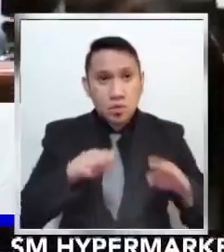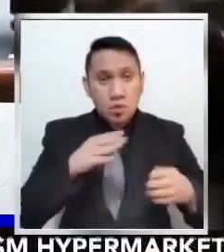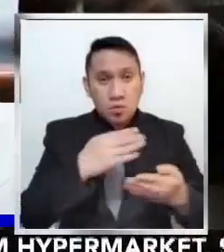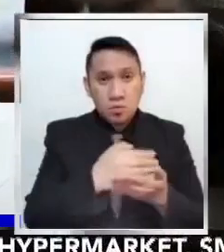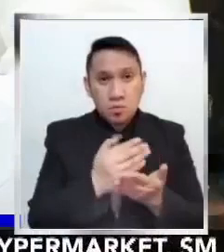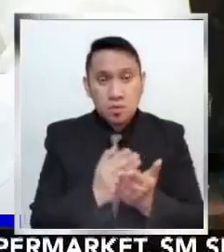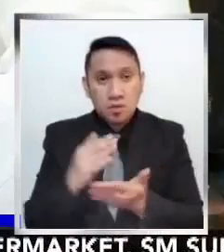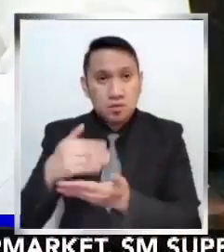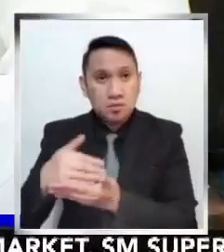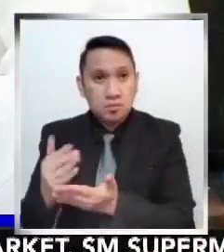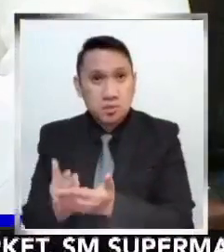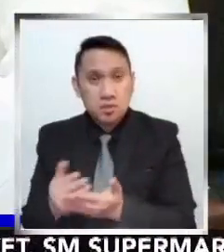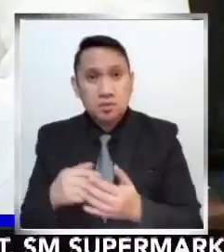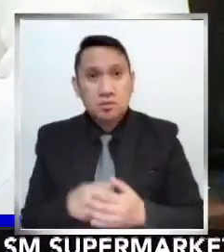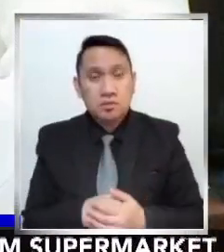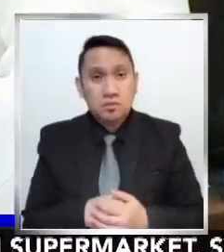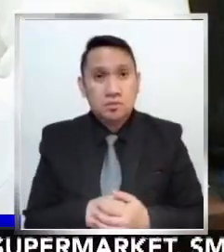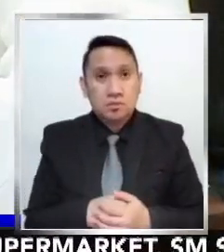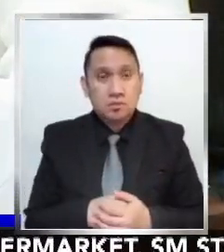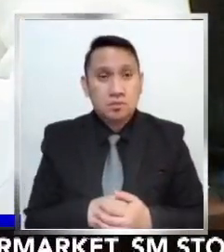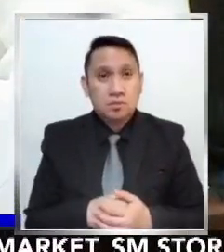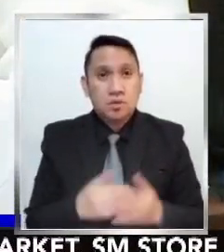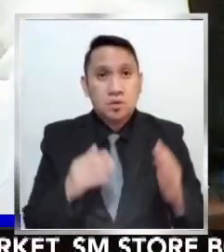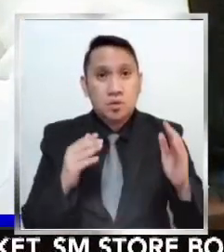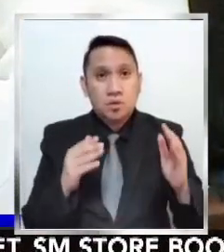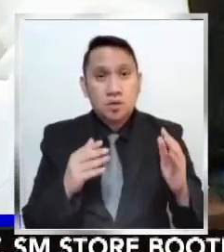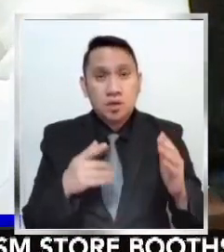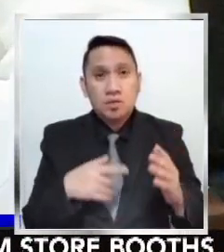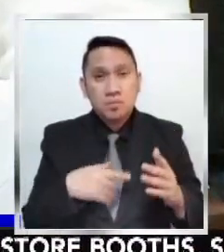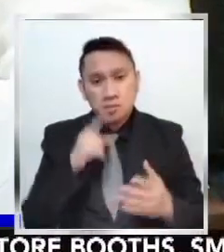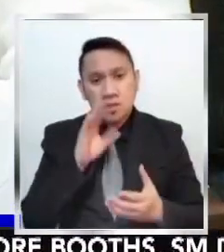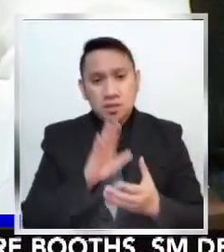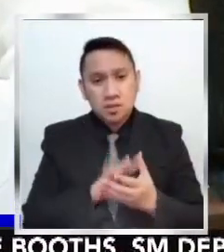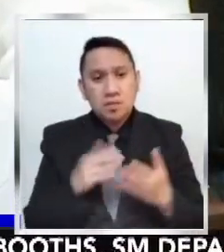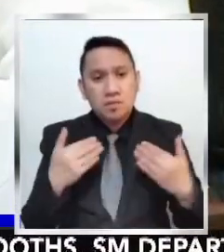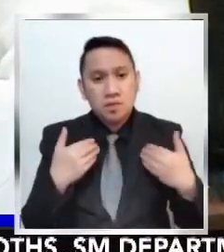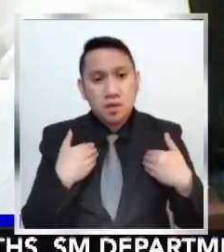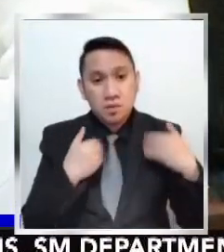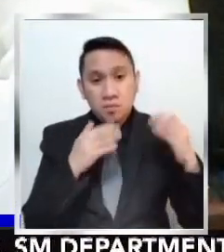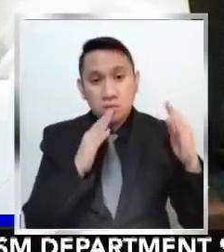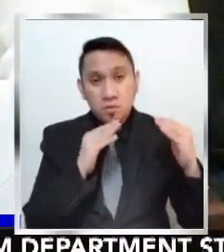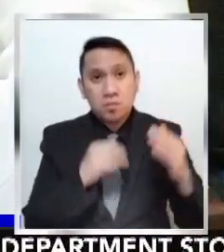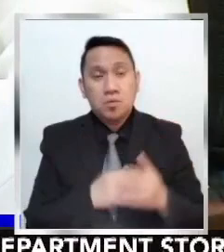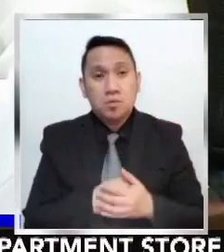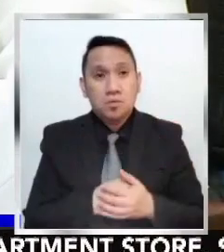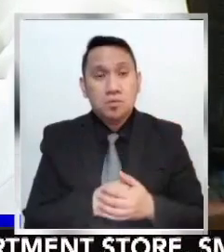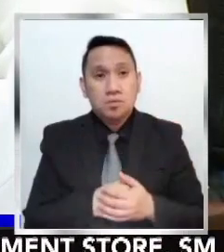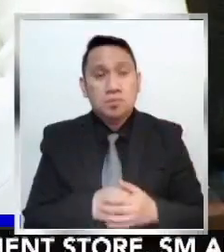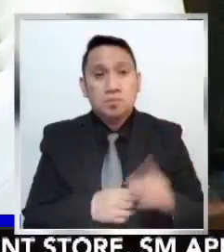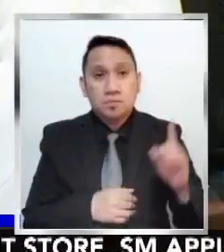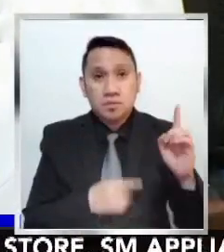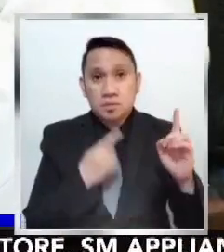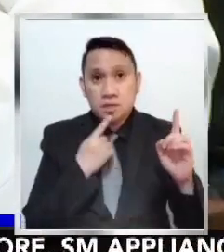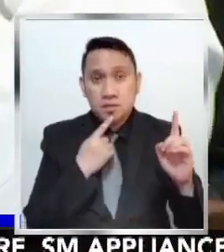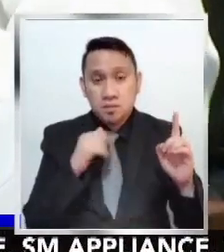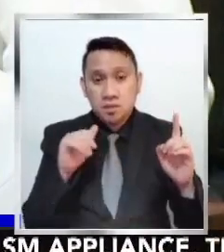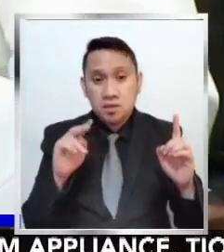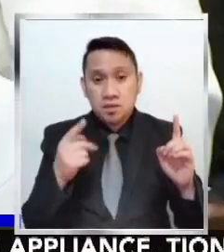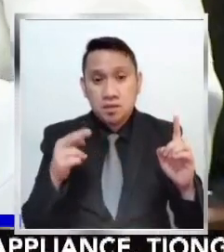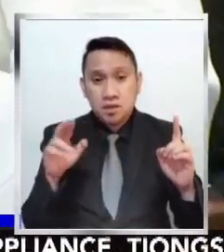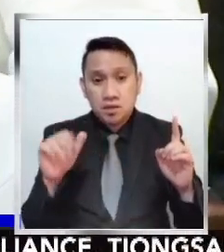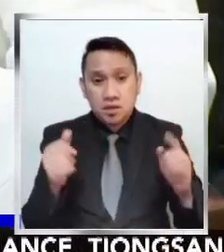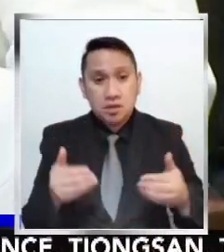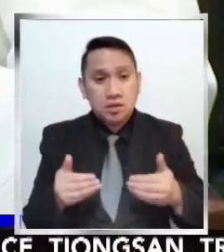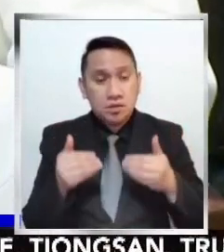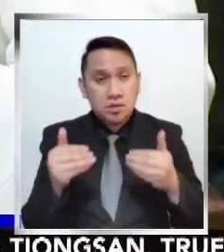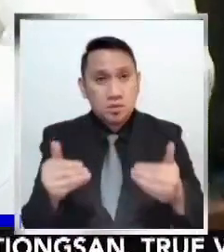Conference Committee. Tila may pag-asa naman dahil sabi ni Senate Appropriations Committee Chairman Senator Sunny Angara, isusulong nila ang mga ayuda